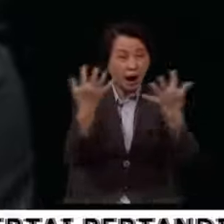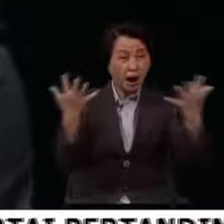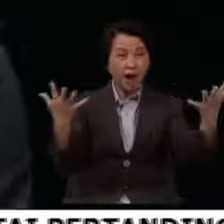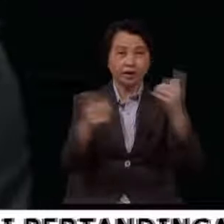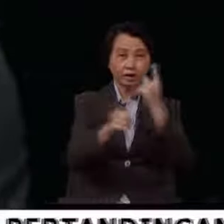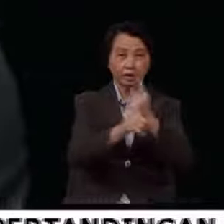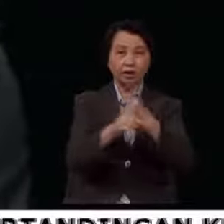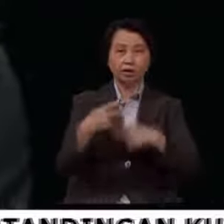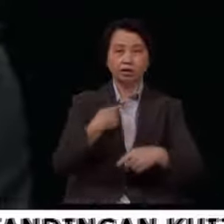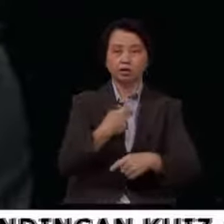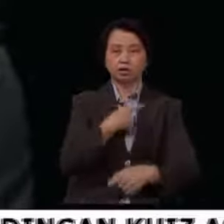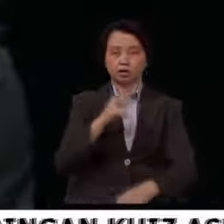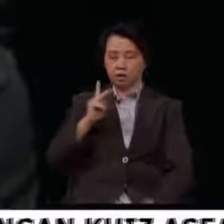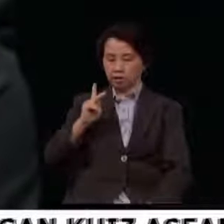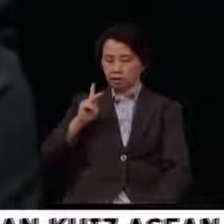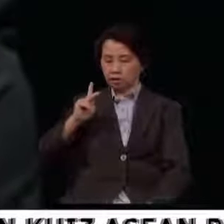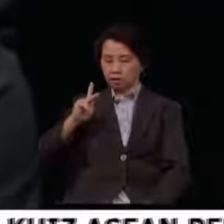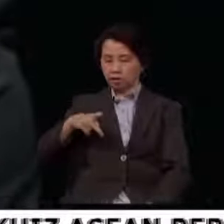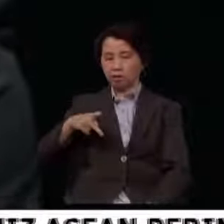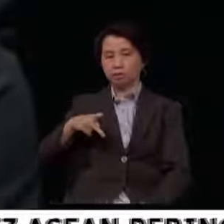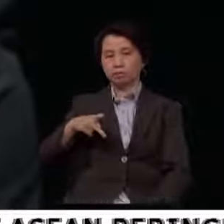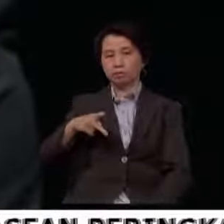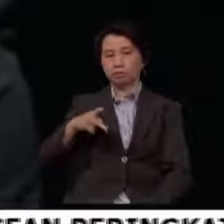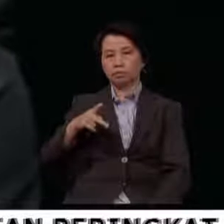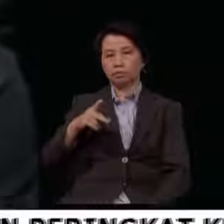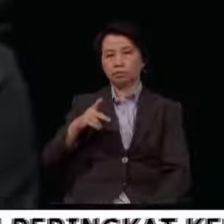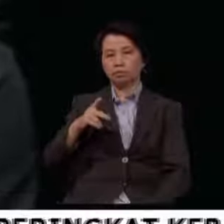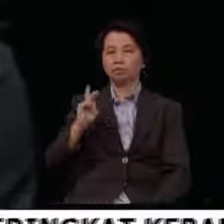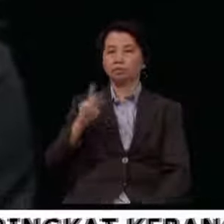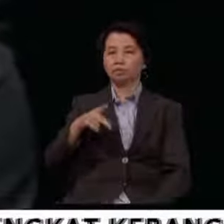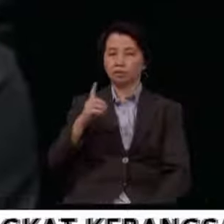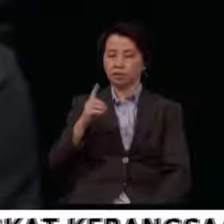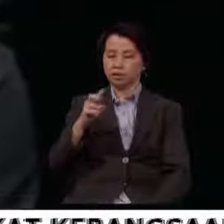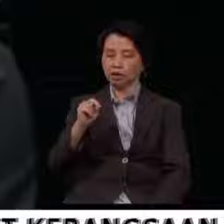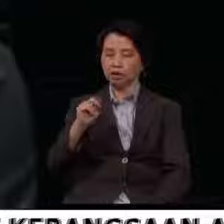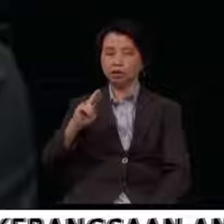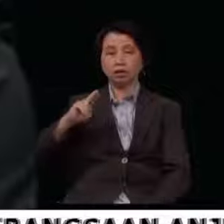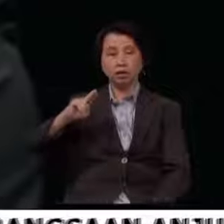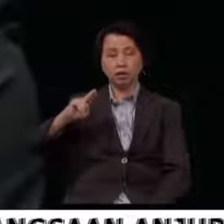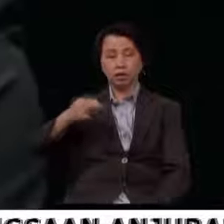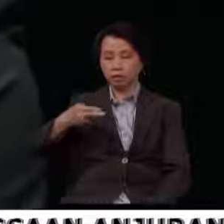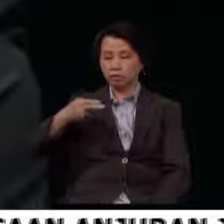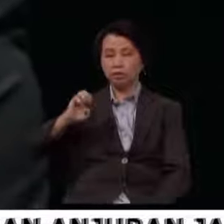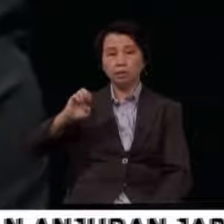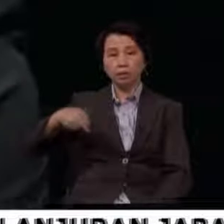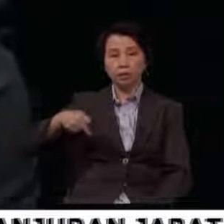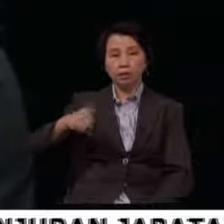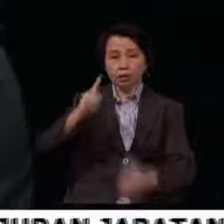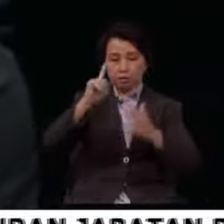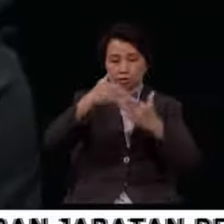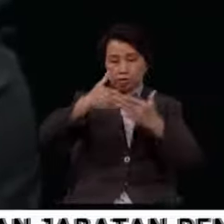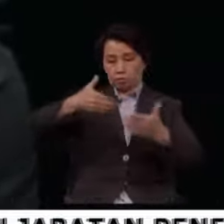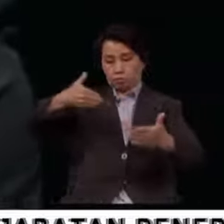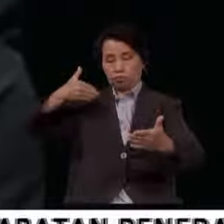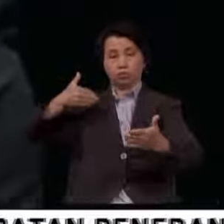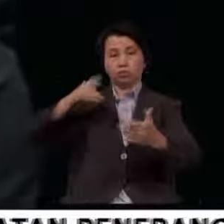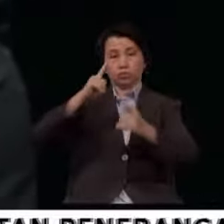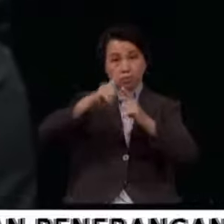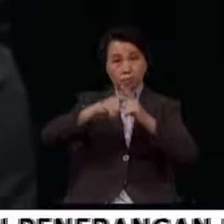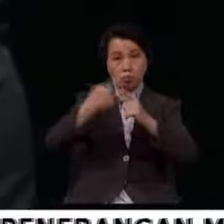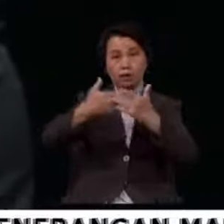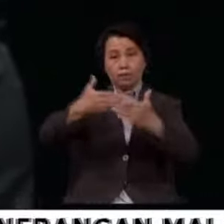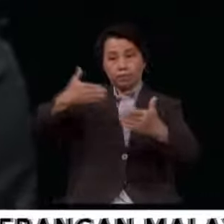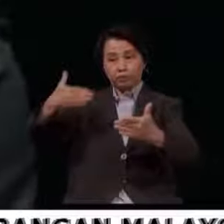sebelum itu Bali baulus bersama ejsj lain dan juga lupa situ kita buat tahap perundingan